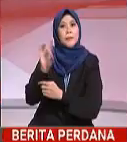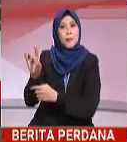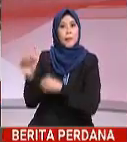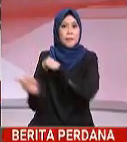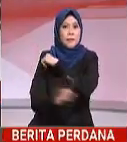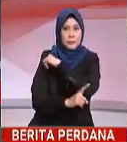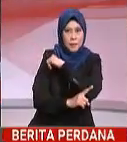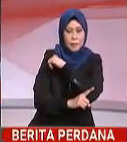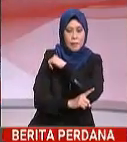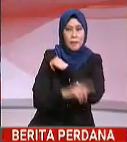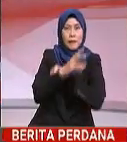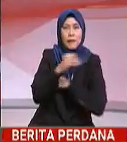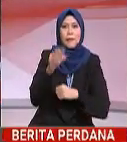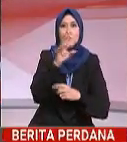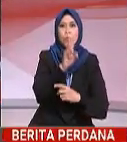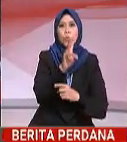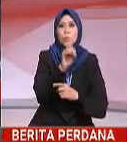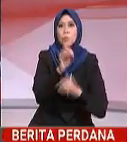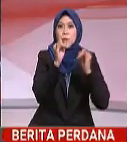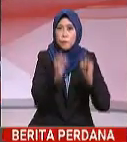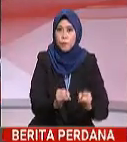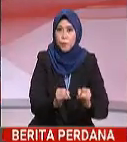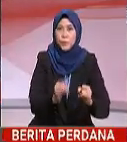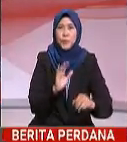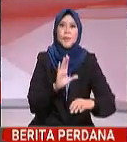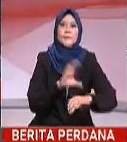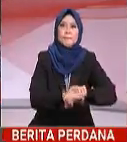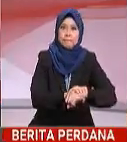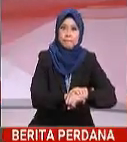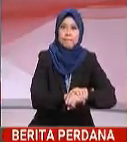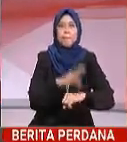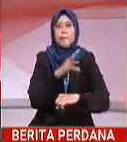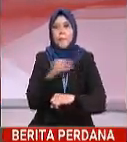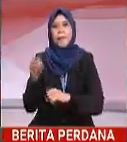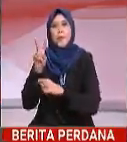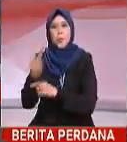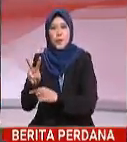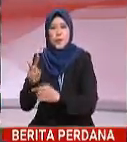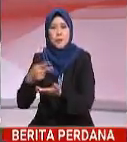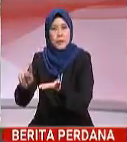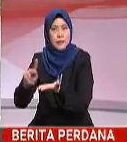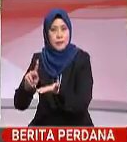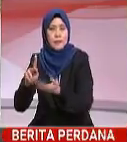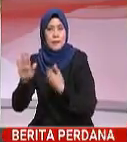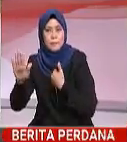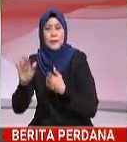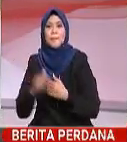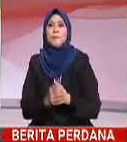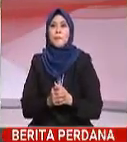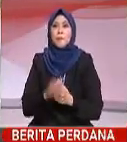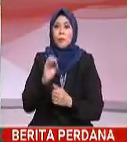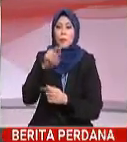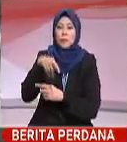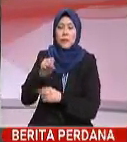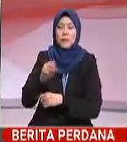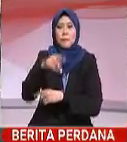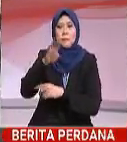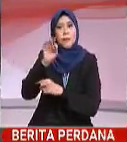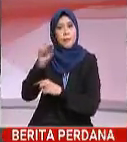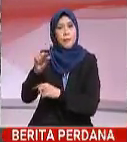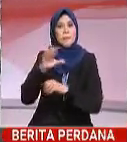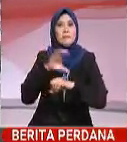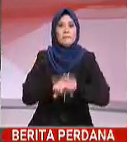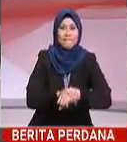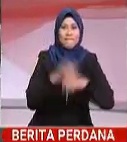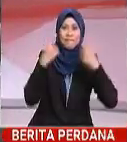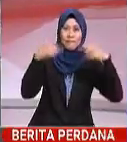dikompau, manakala 70 individu direman dan 2 dijamin. Semalam, Op Beng Teng berjaya menahan